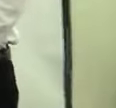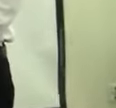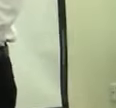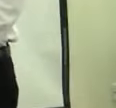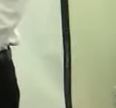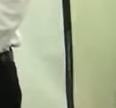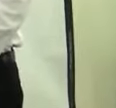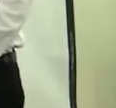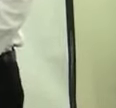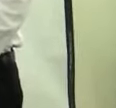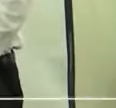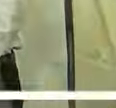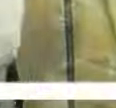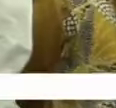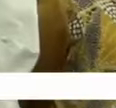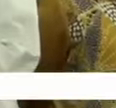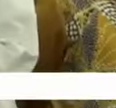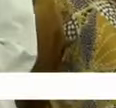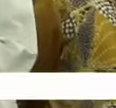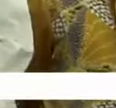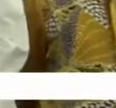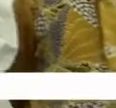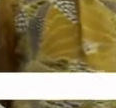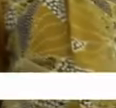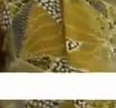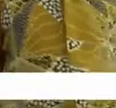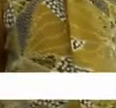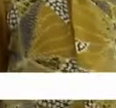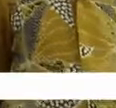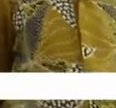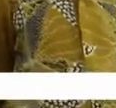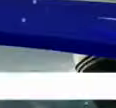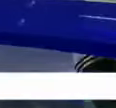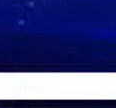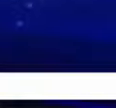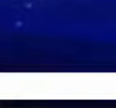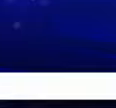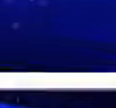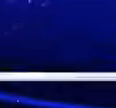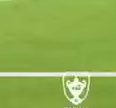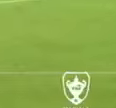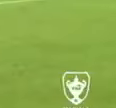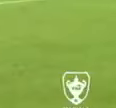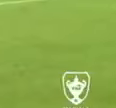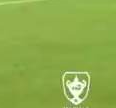MyTV RTM bawa kerancakan Piala Dunia ke Malaysia.